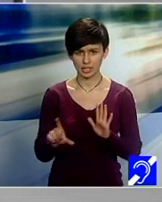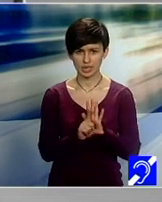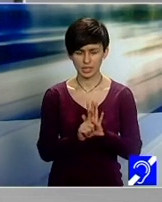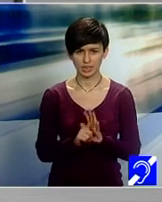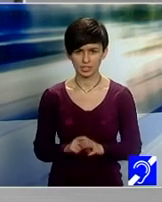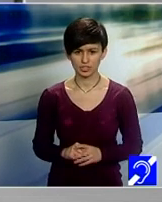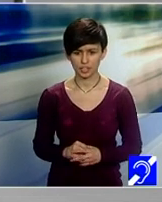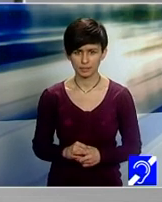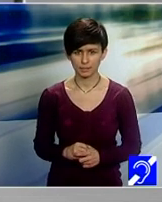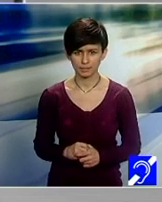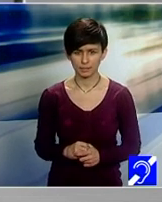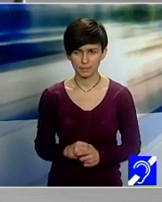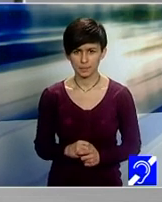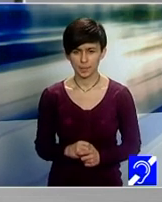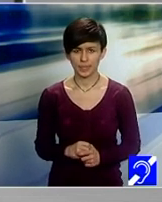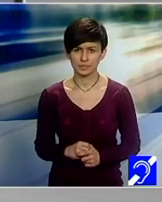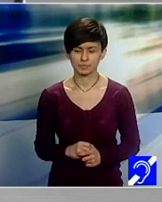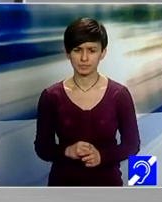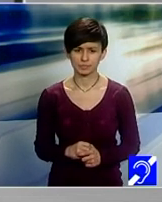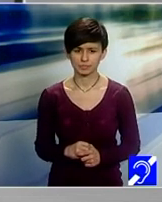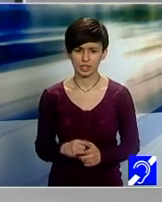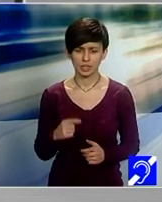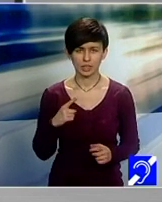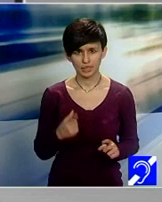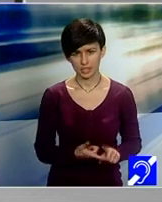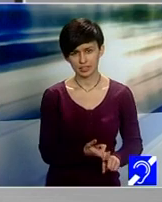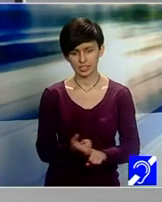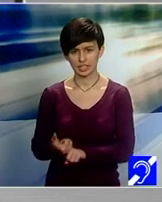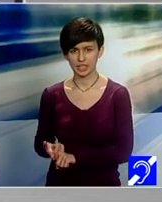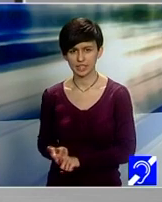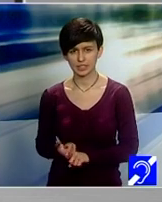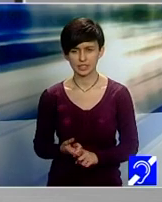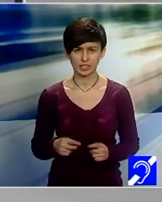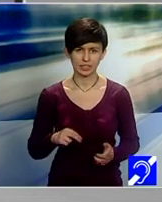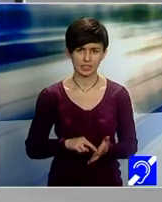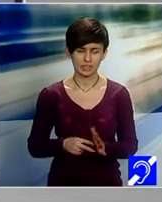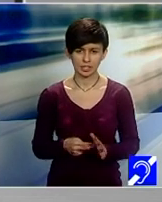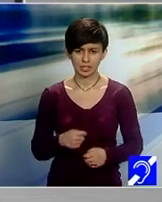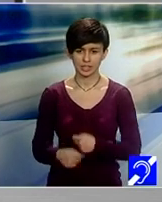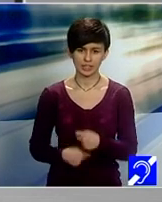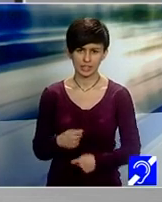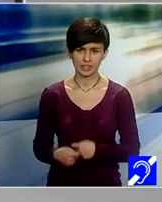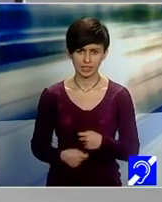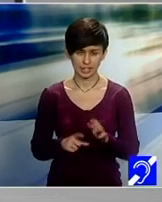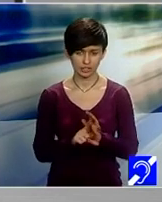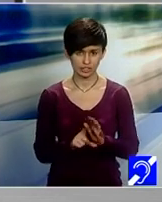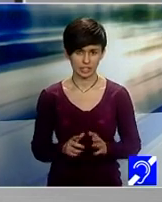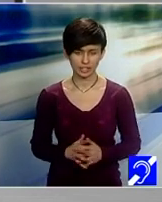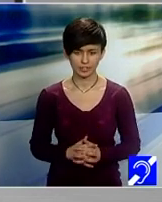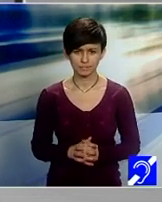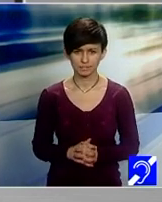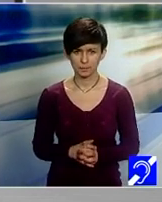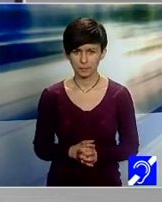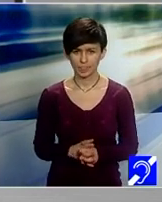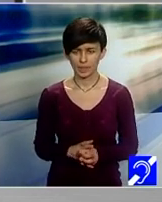aceasta este redactată din punct de vedere al tehnicii legislative, pentru că trebuie să o faci extrem de clară, să nu lase loc de